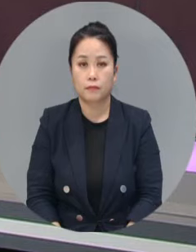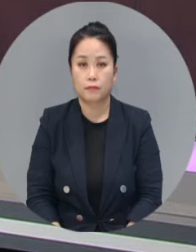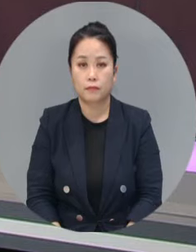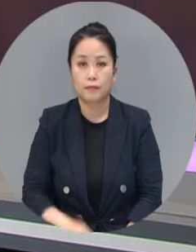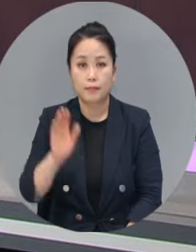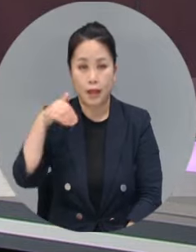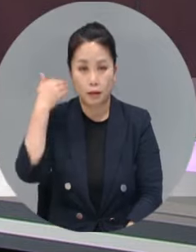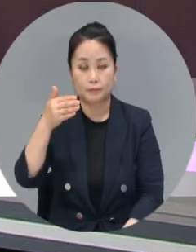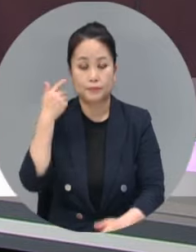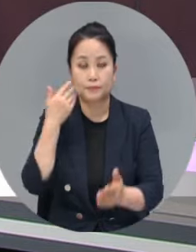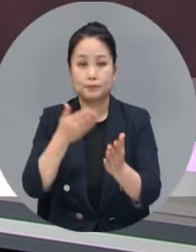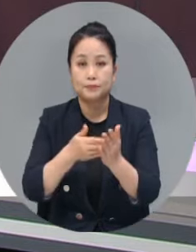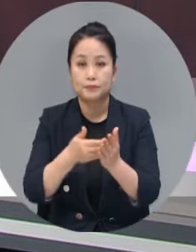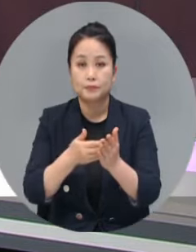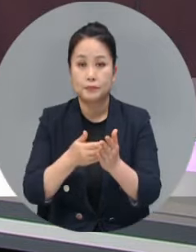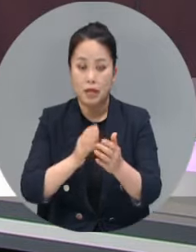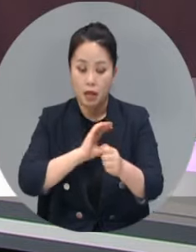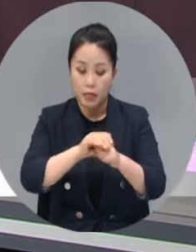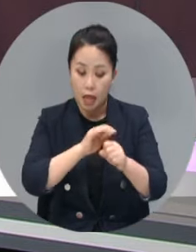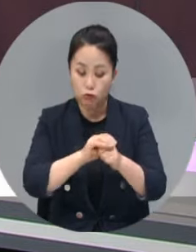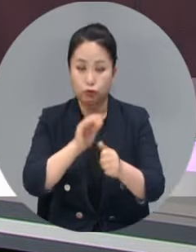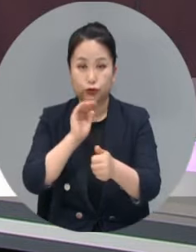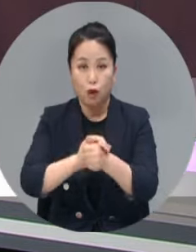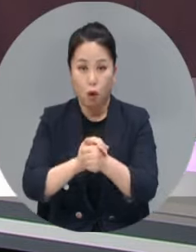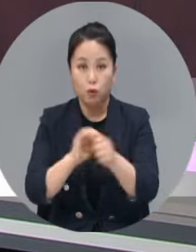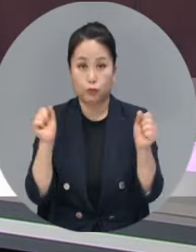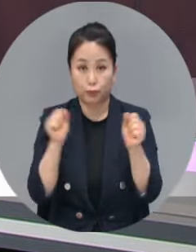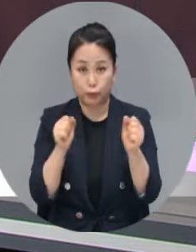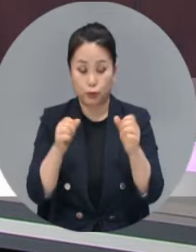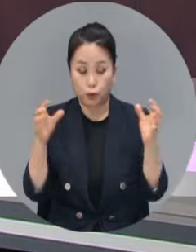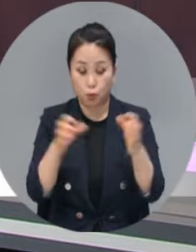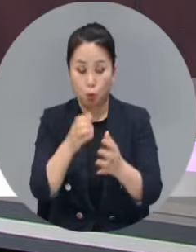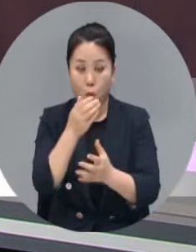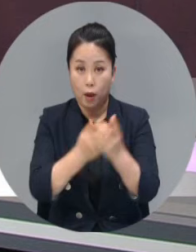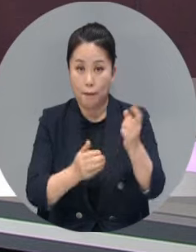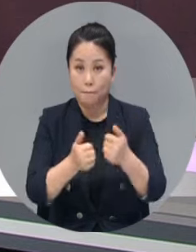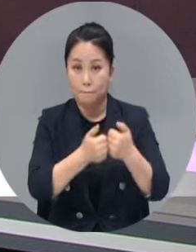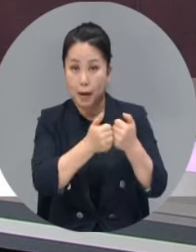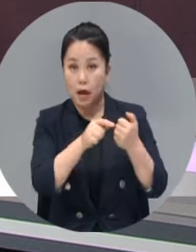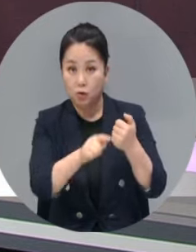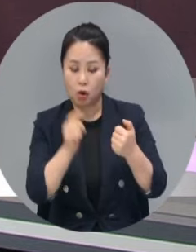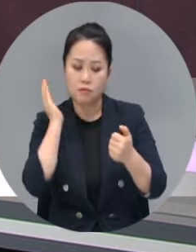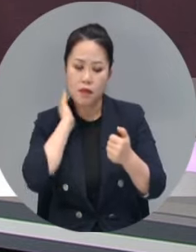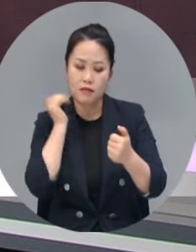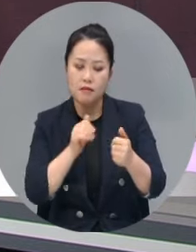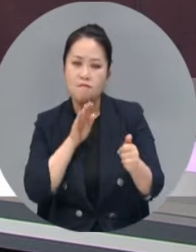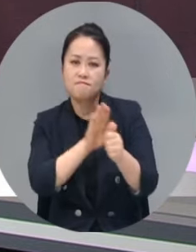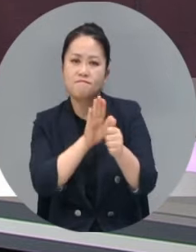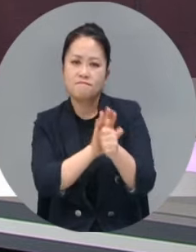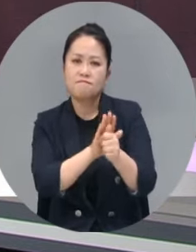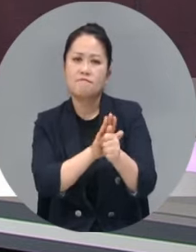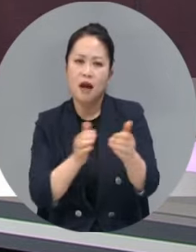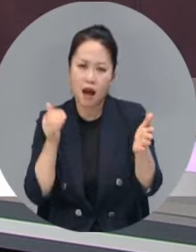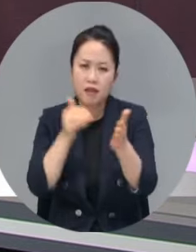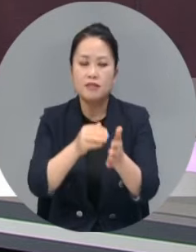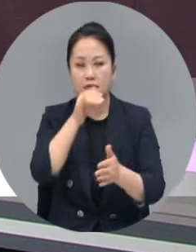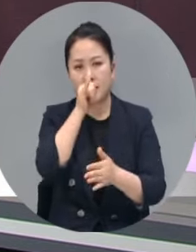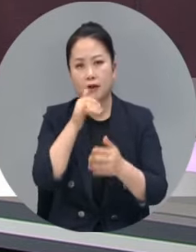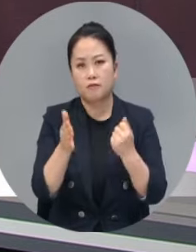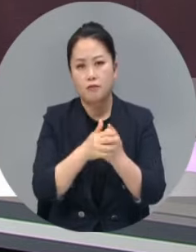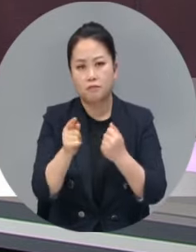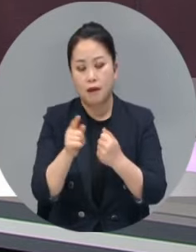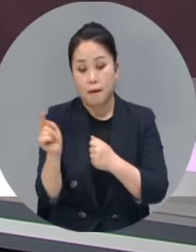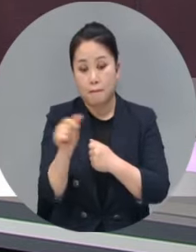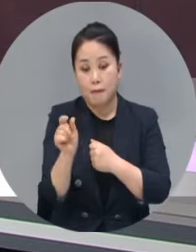네 다음 소식입니다 최근 대구경북 행정통합 논의가 대통령 지원 사격까지 더해지면서 급물살을